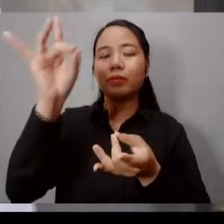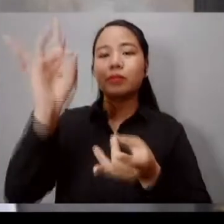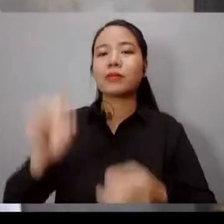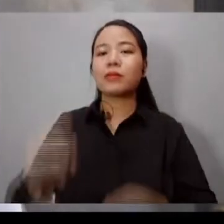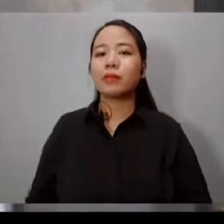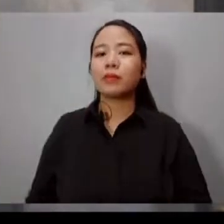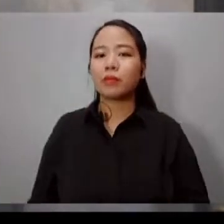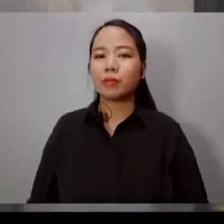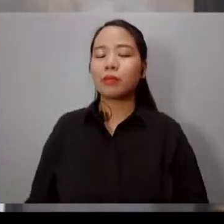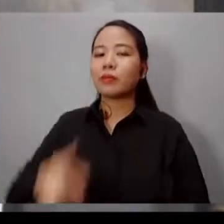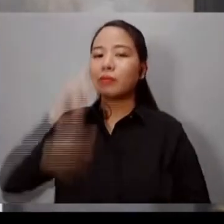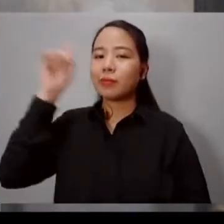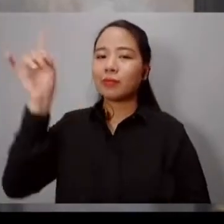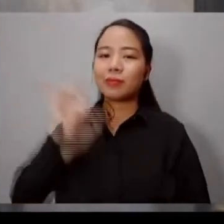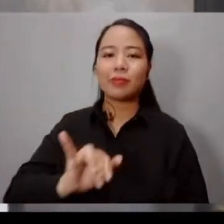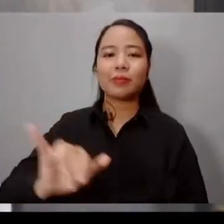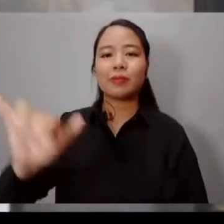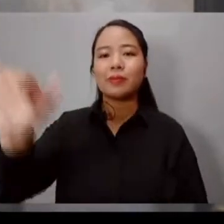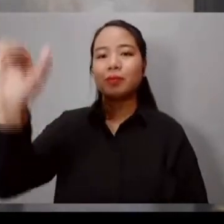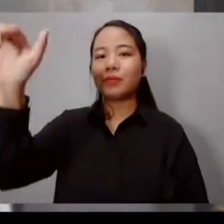magpasawalang hanggan.